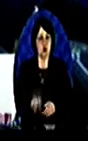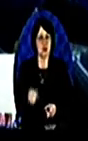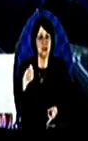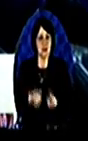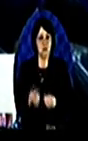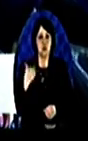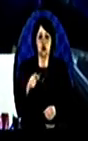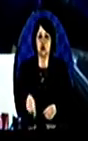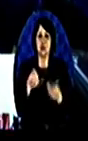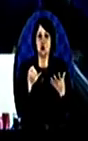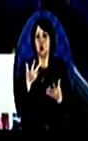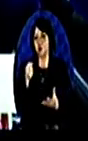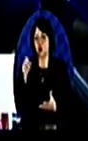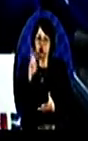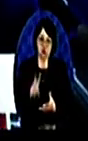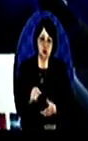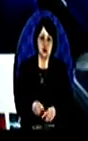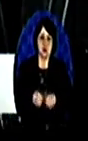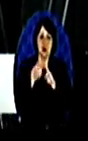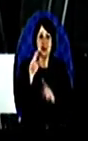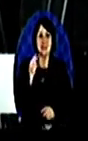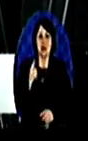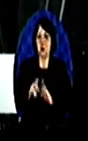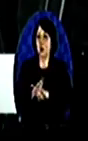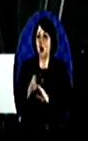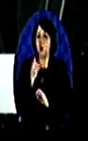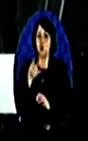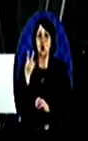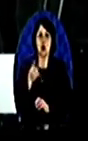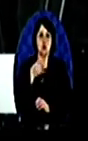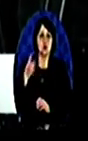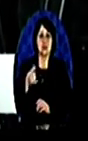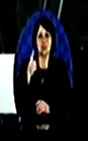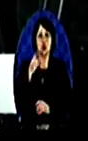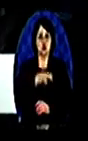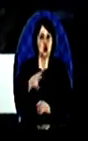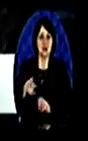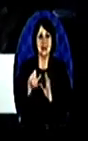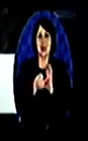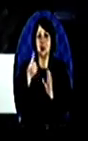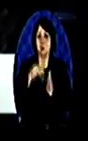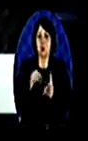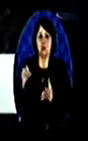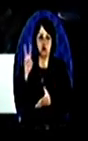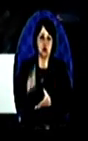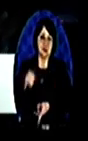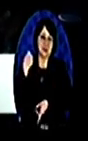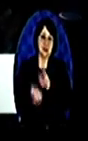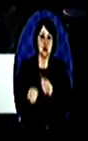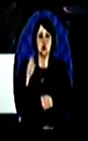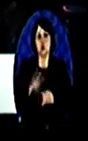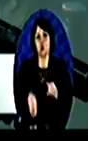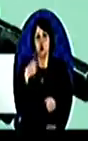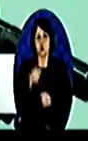доллар болгож нэмэгдүүлжээ. Харин цанхын баруун уурхайн нүүрсийг 71 доллараар зарж байгаа юм байна. Компани сүүлийн 2 жил өндөр ашигтай